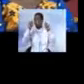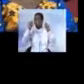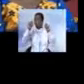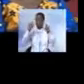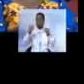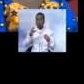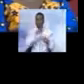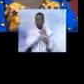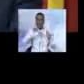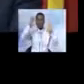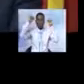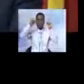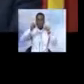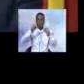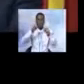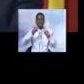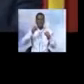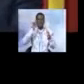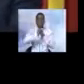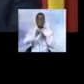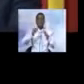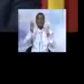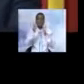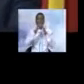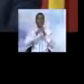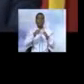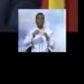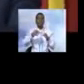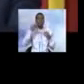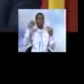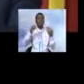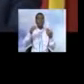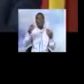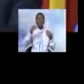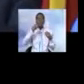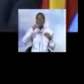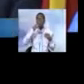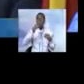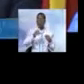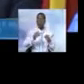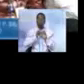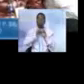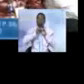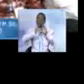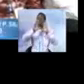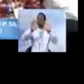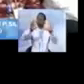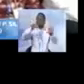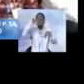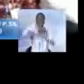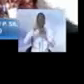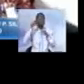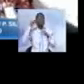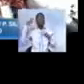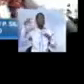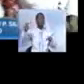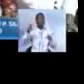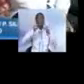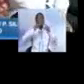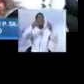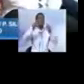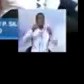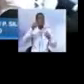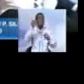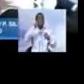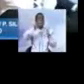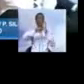selon le président de la CDVR, ces audiences seront diffusées 10 fois par semaine par les médias d'État. Il s'agit d'inviter les